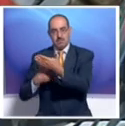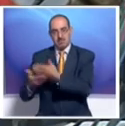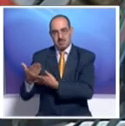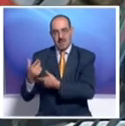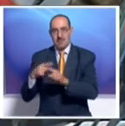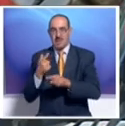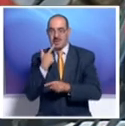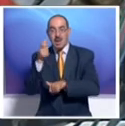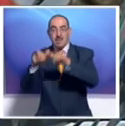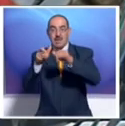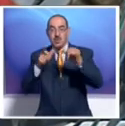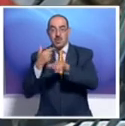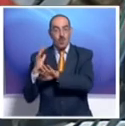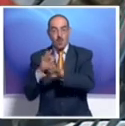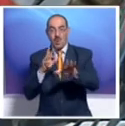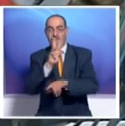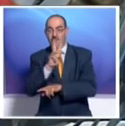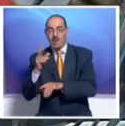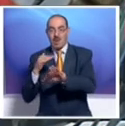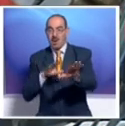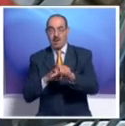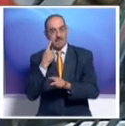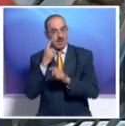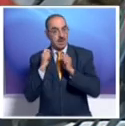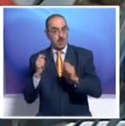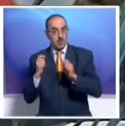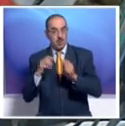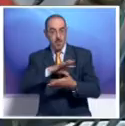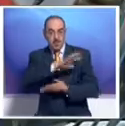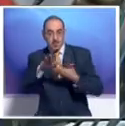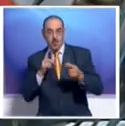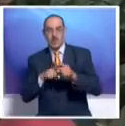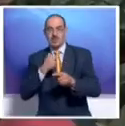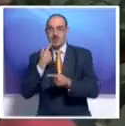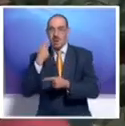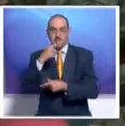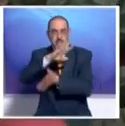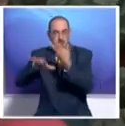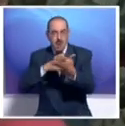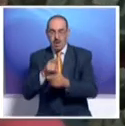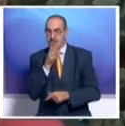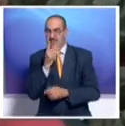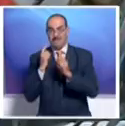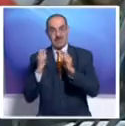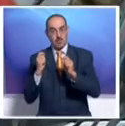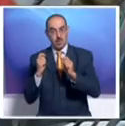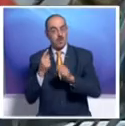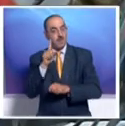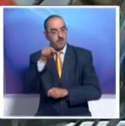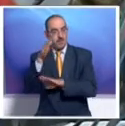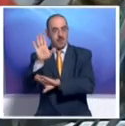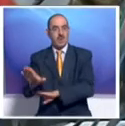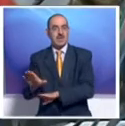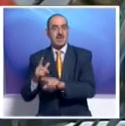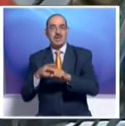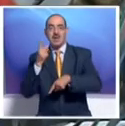من شعبنا أن يتفادى اللجوء إلى العنف وأن يحافظ